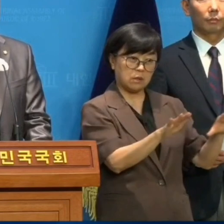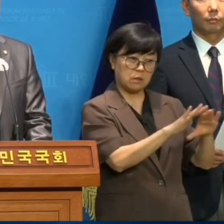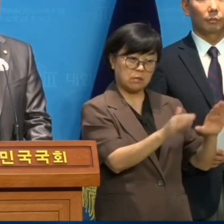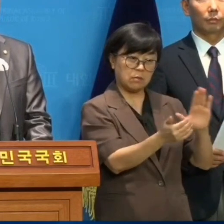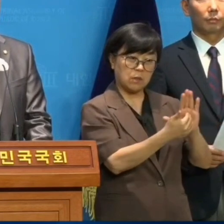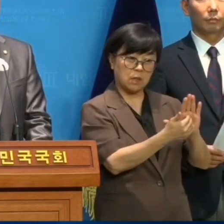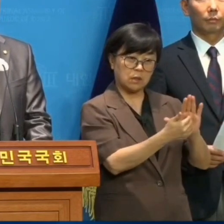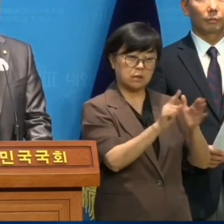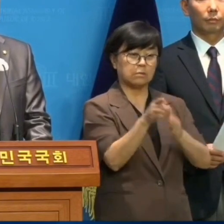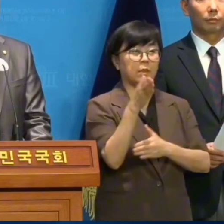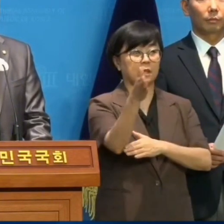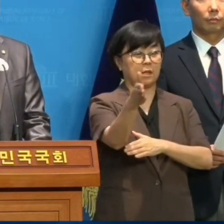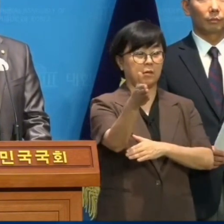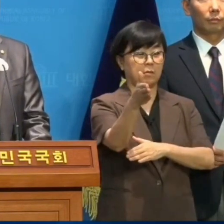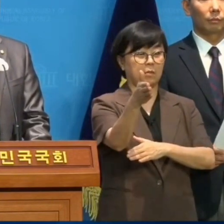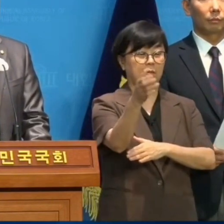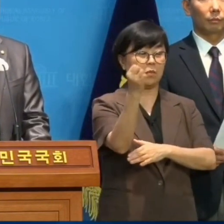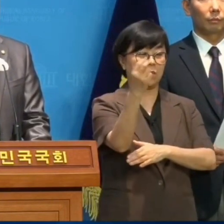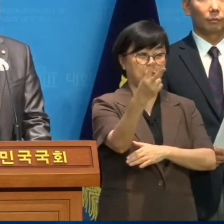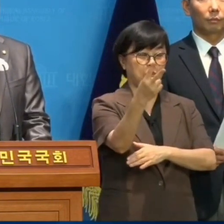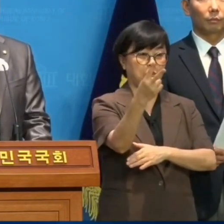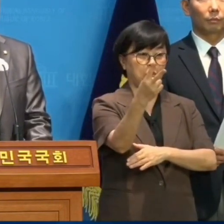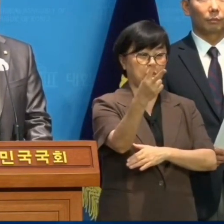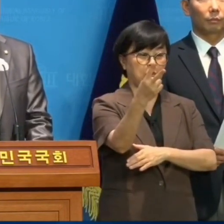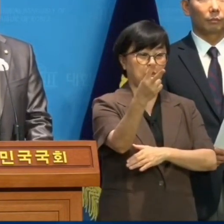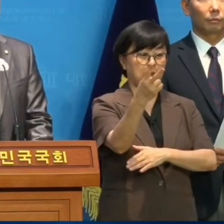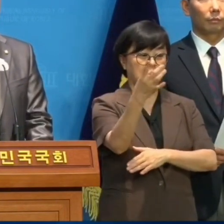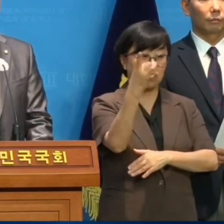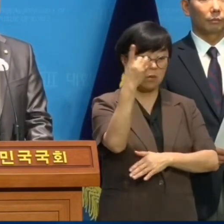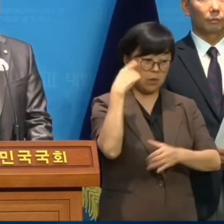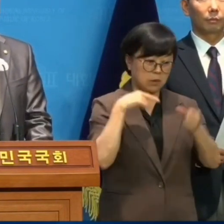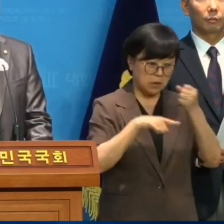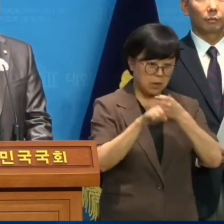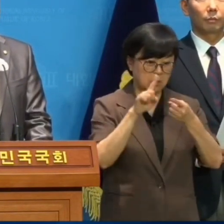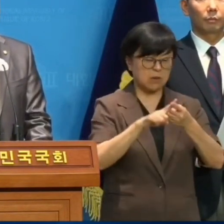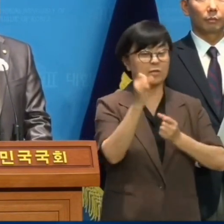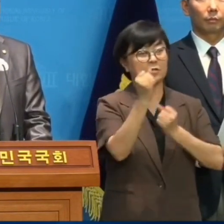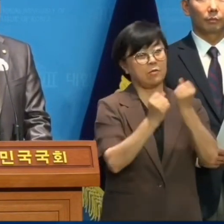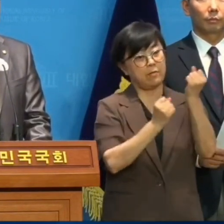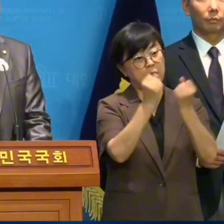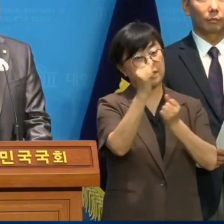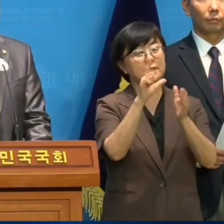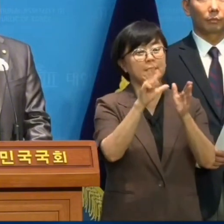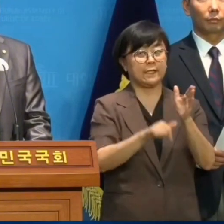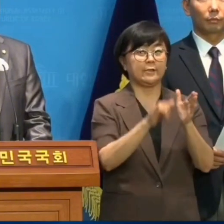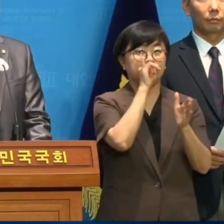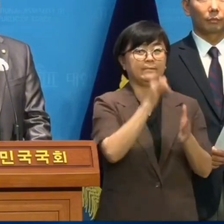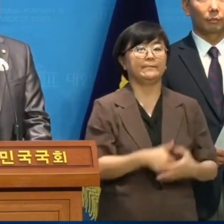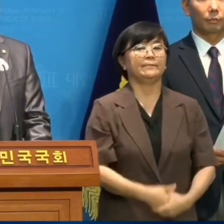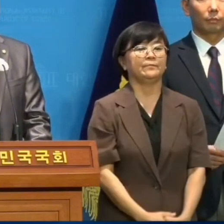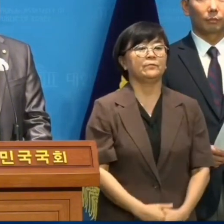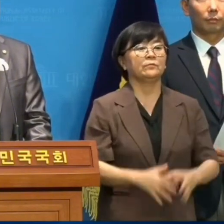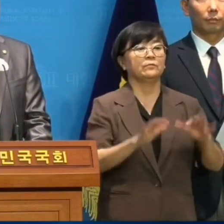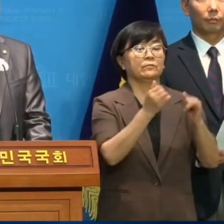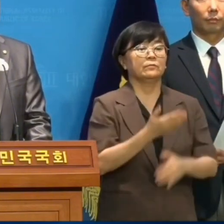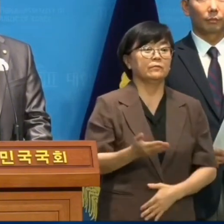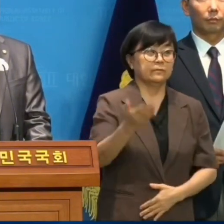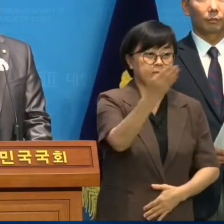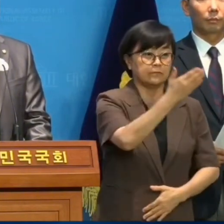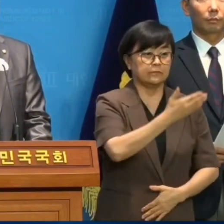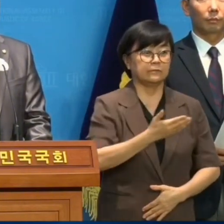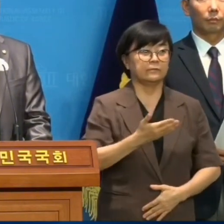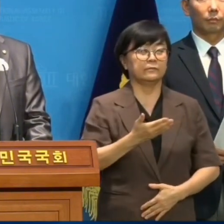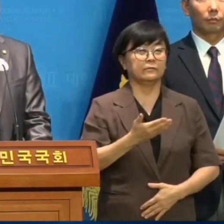것인지 그 방향과 그리고 원리를 말씀드리는 시간을 갖도록 하겠습니다. 국민 여러분,